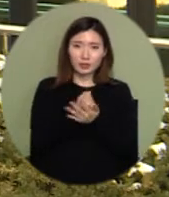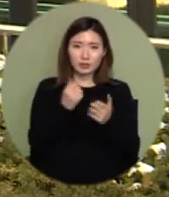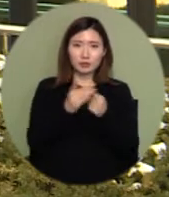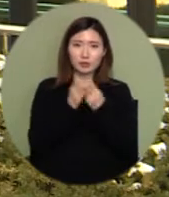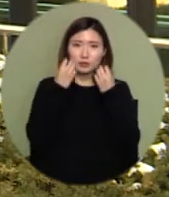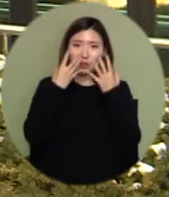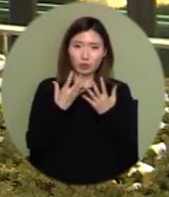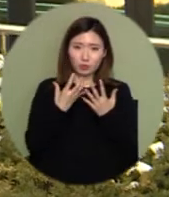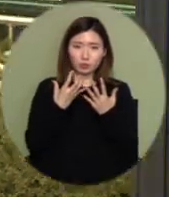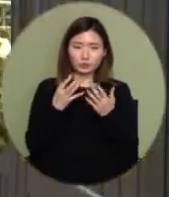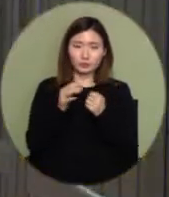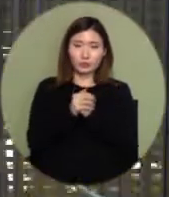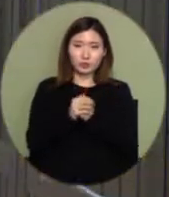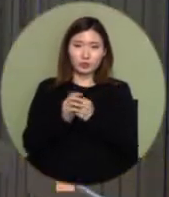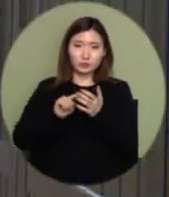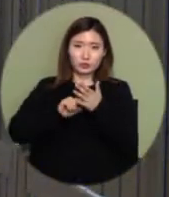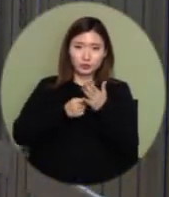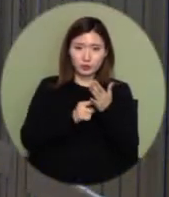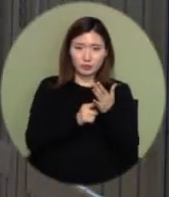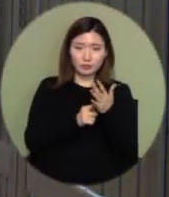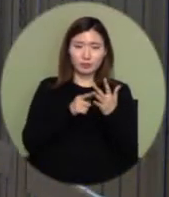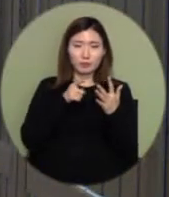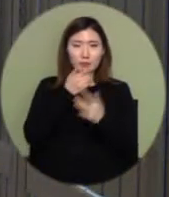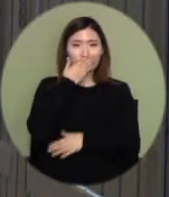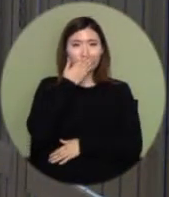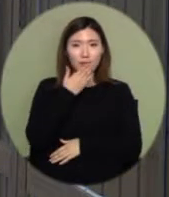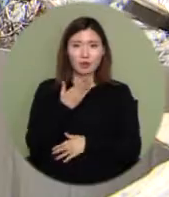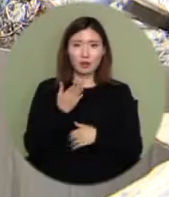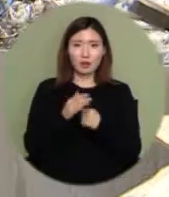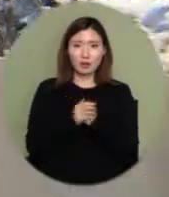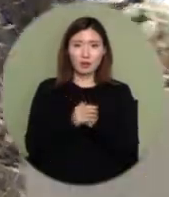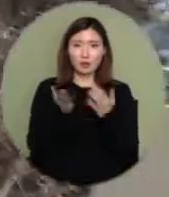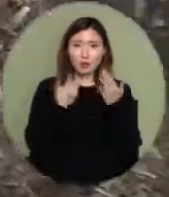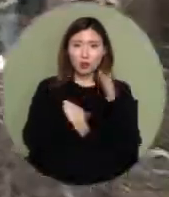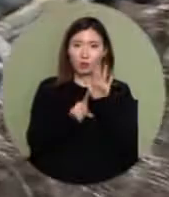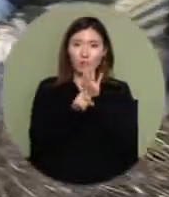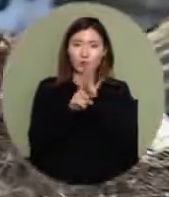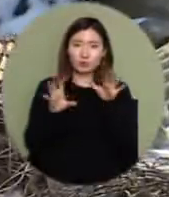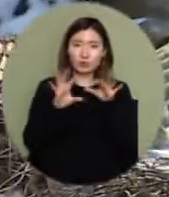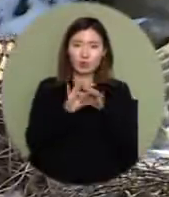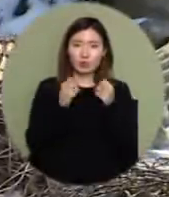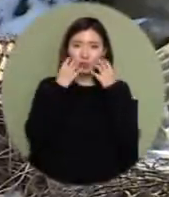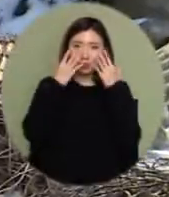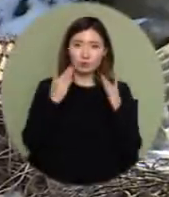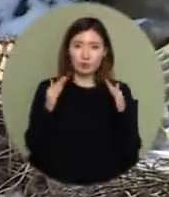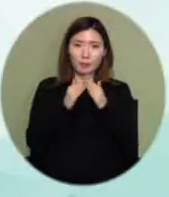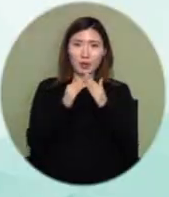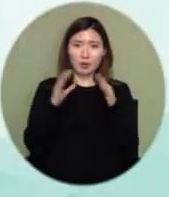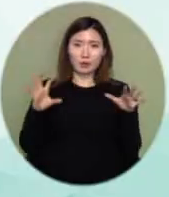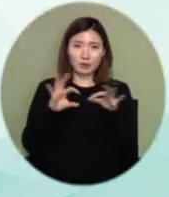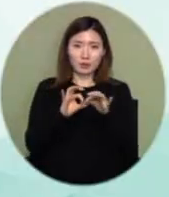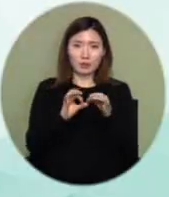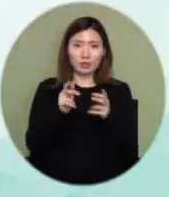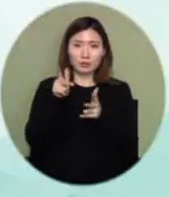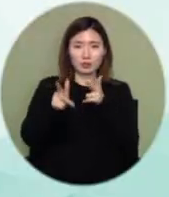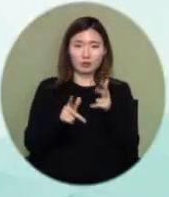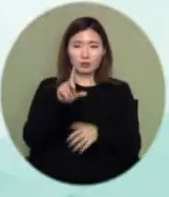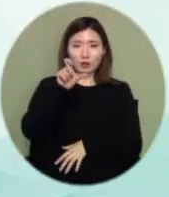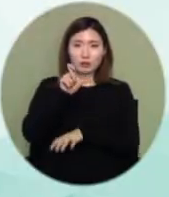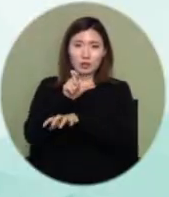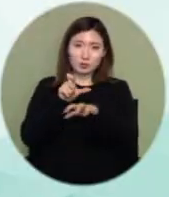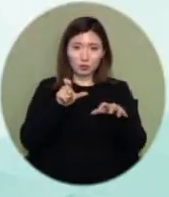돌파구가 생겼다고 볼 수 있습니다 국토부는 공모를 통해 뉴 스 트 의 영계 정비 사업 후보지 15곳을